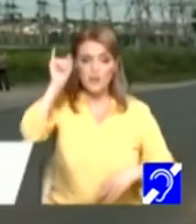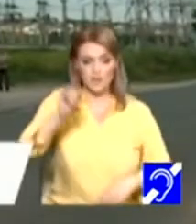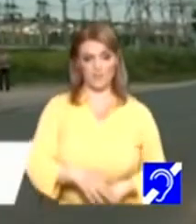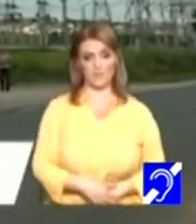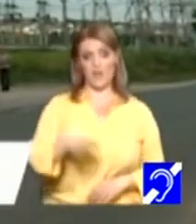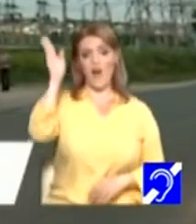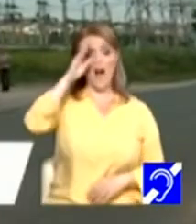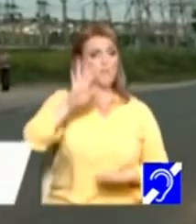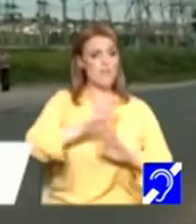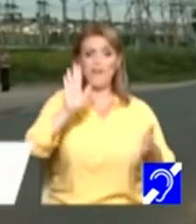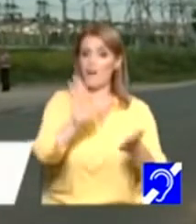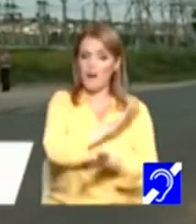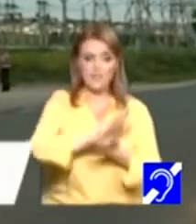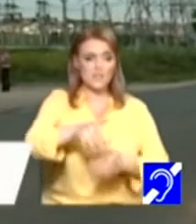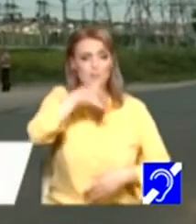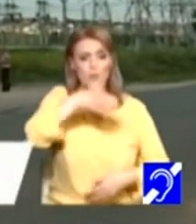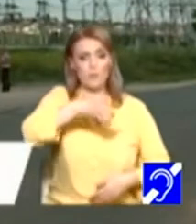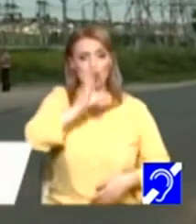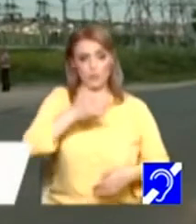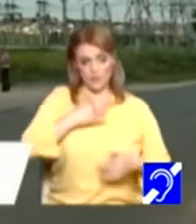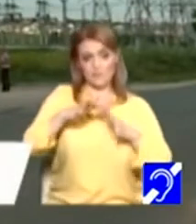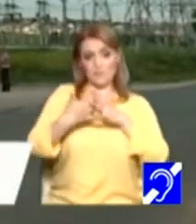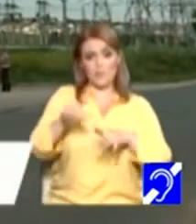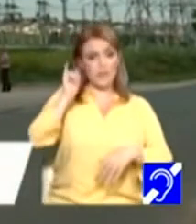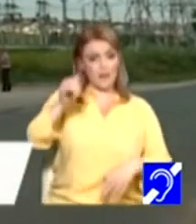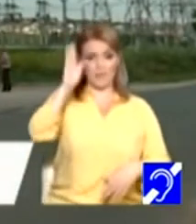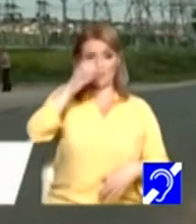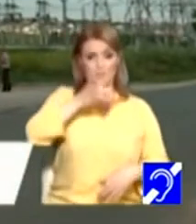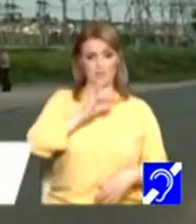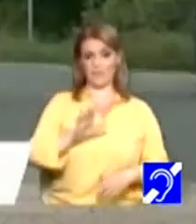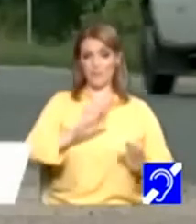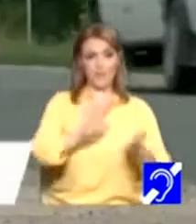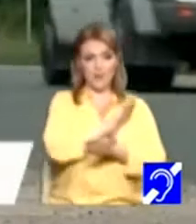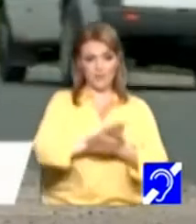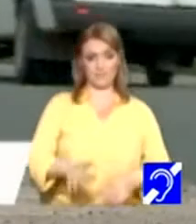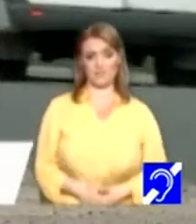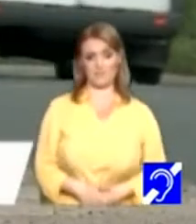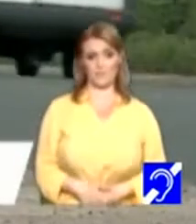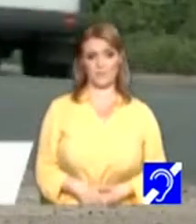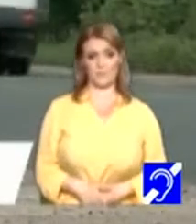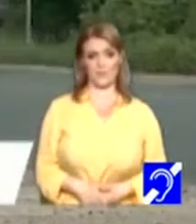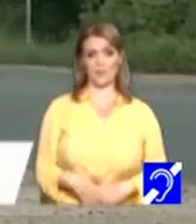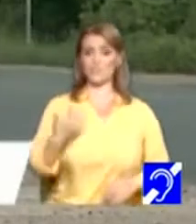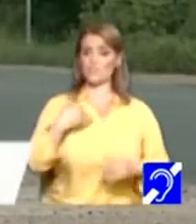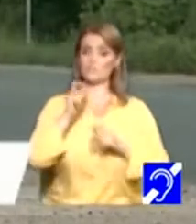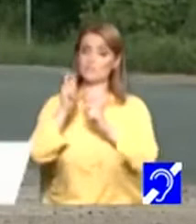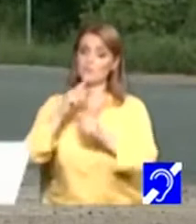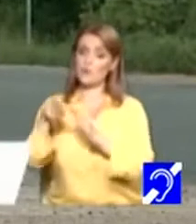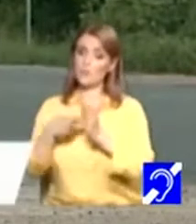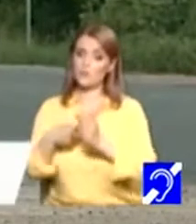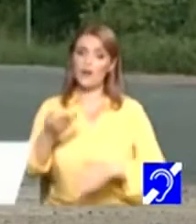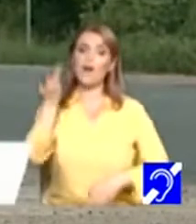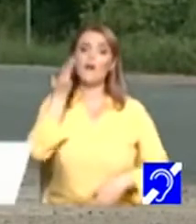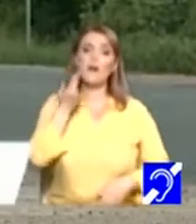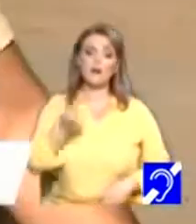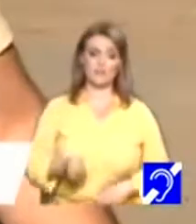de calitate, de pildă la noi în sat, aici la Brăila, toate țările sunt vechi. Ia ca vreau să-i adresăm întrebare, că n-au de